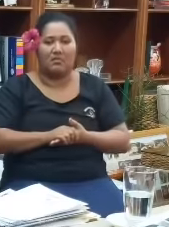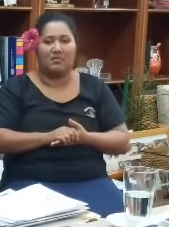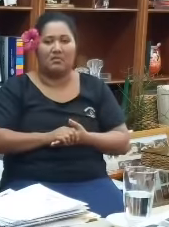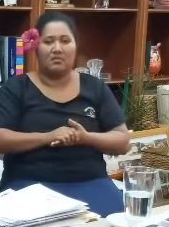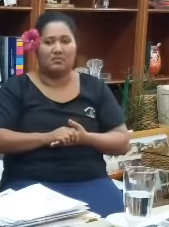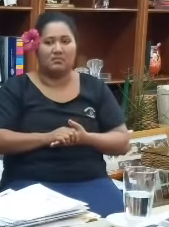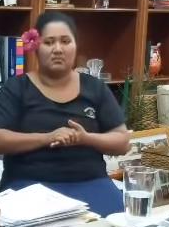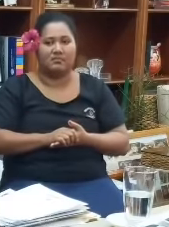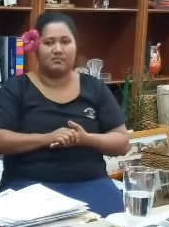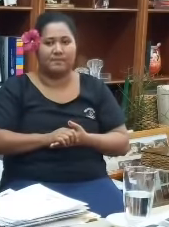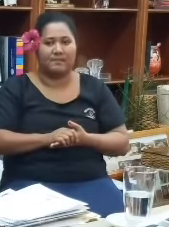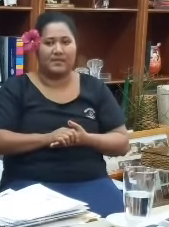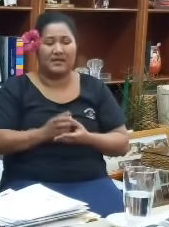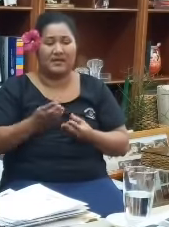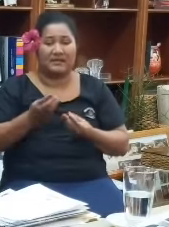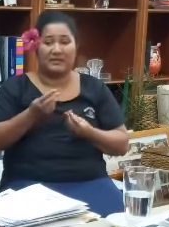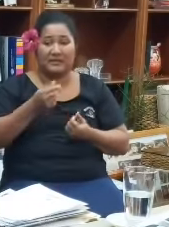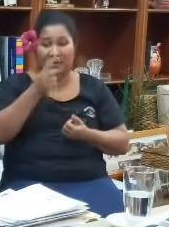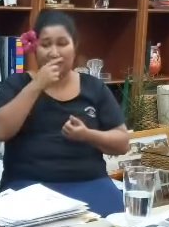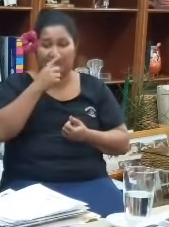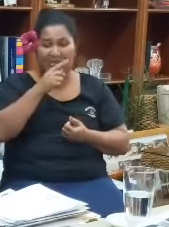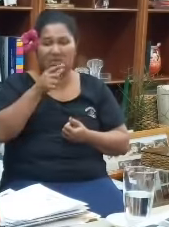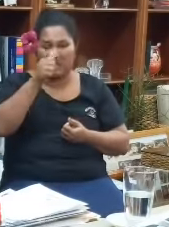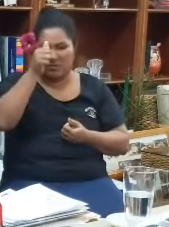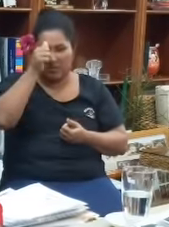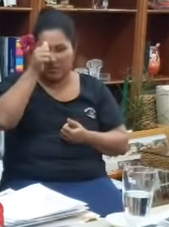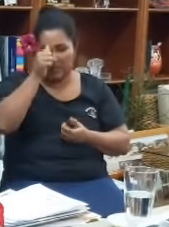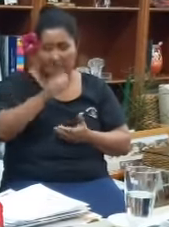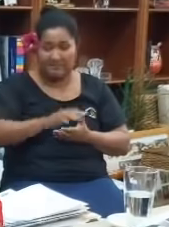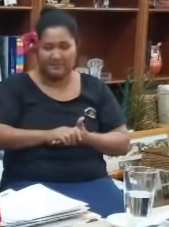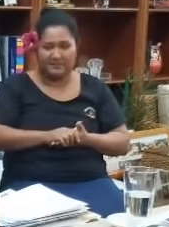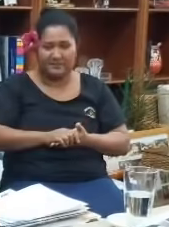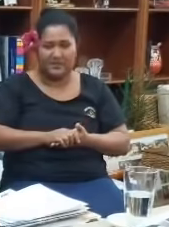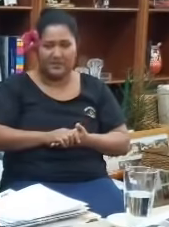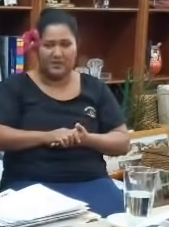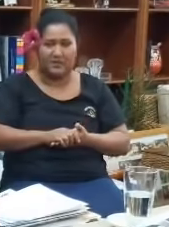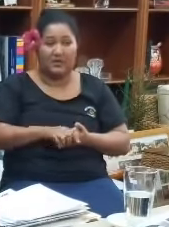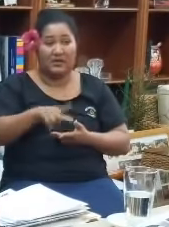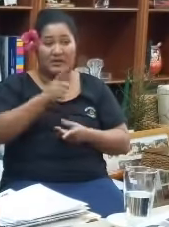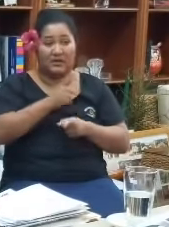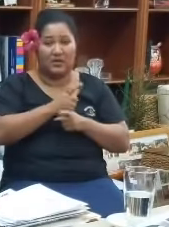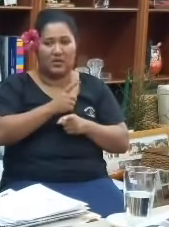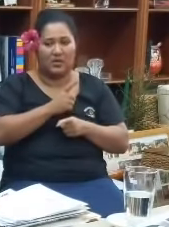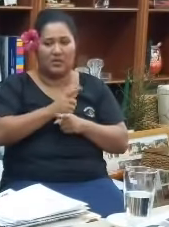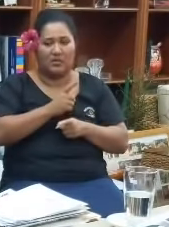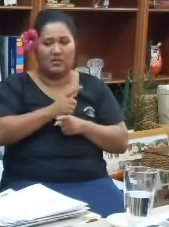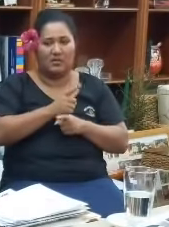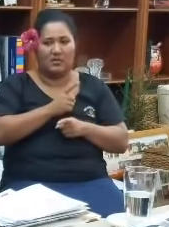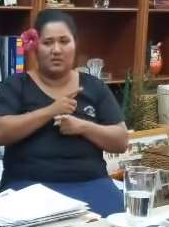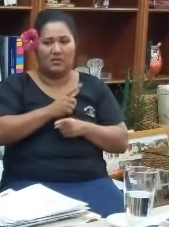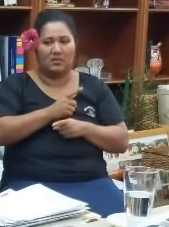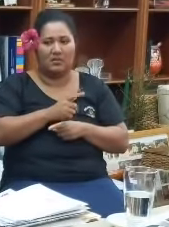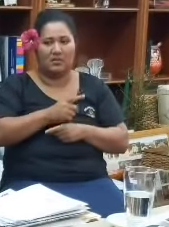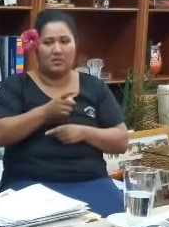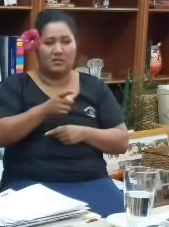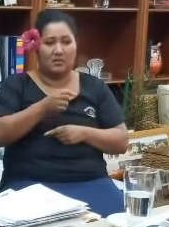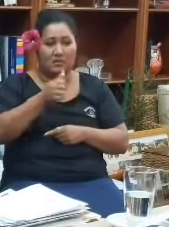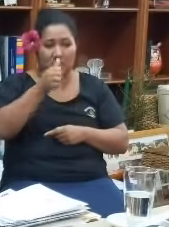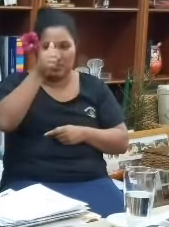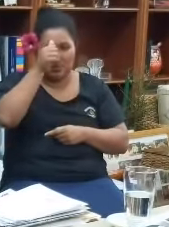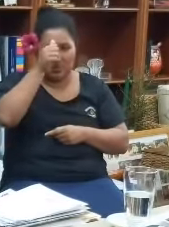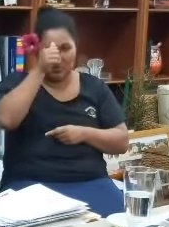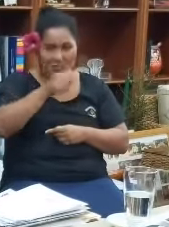A le loi le a isi la tangat e ke ilo le ia e. E ke kalanga aku iai voi le lea e. E ke iau e vai aku i